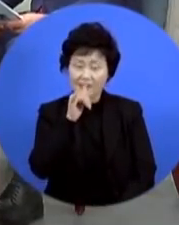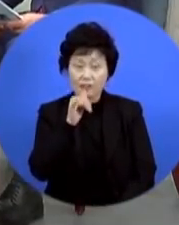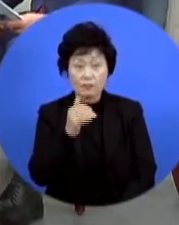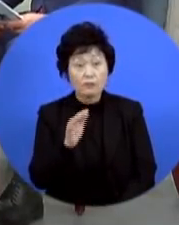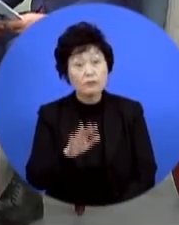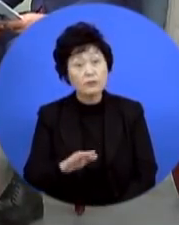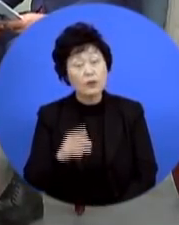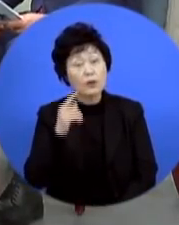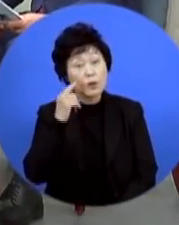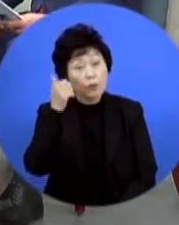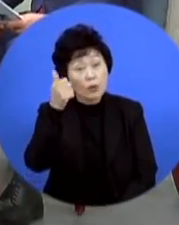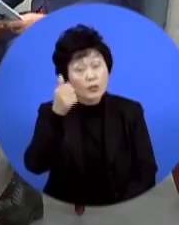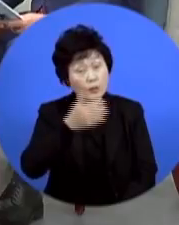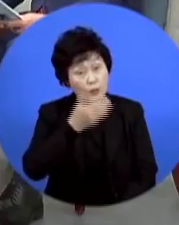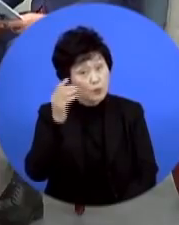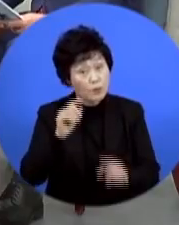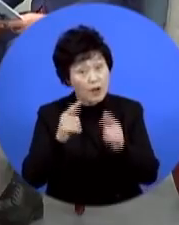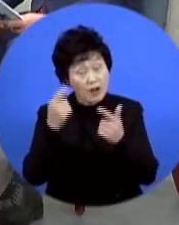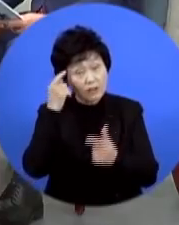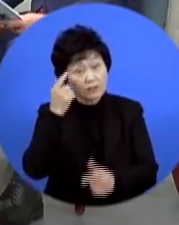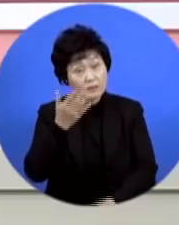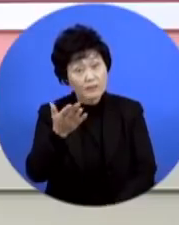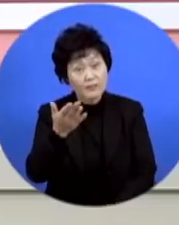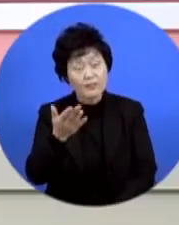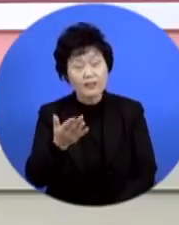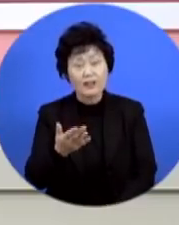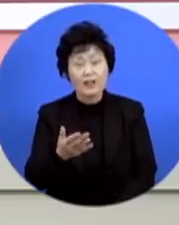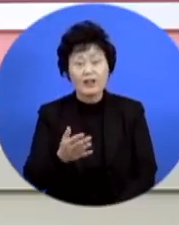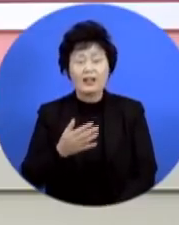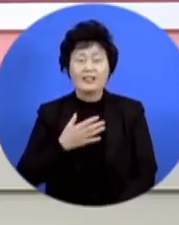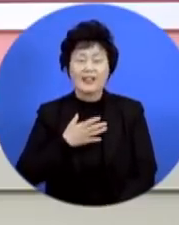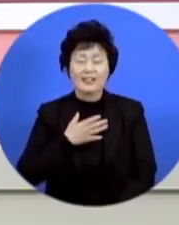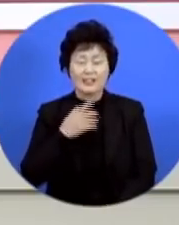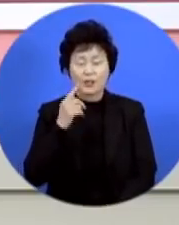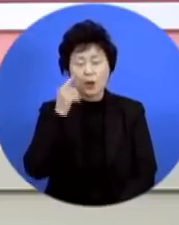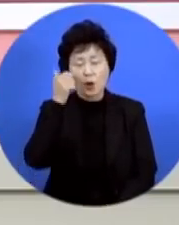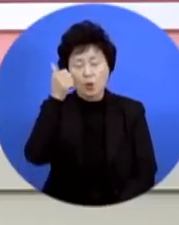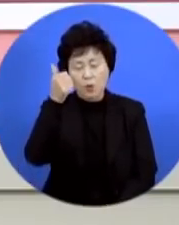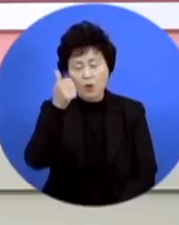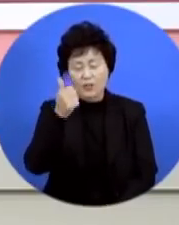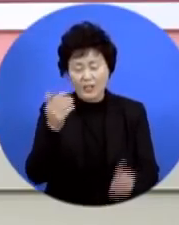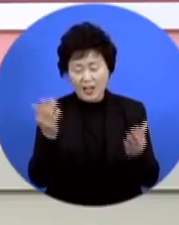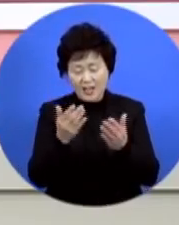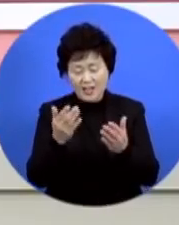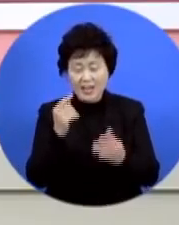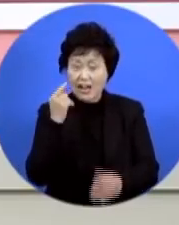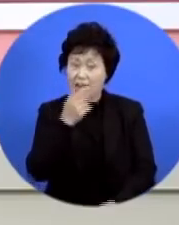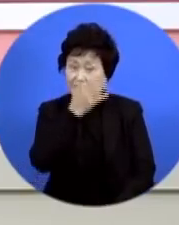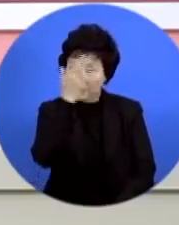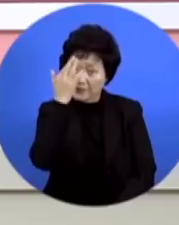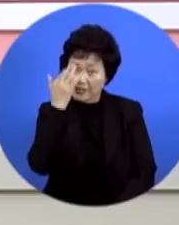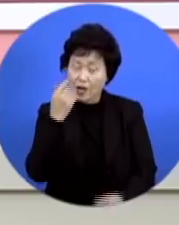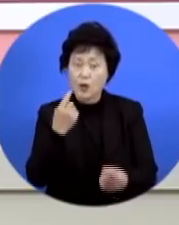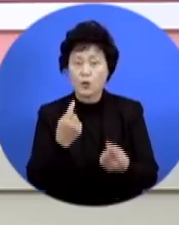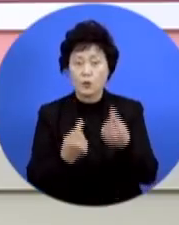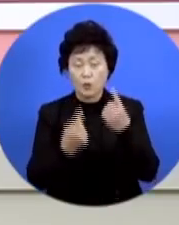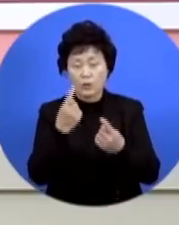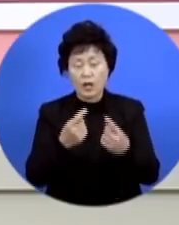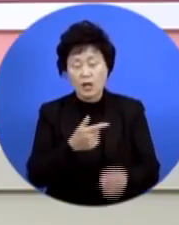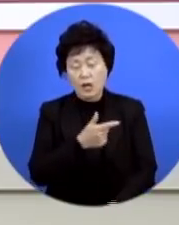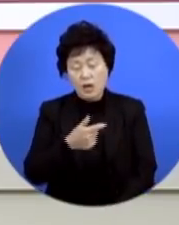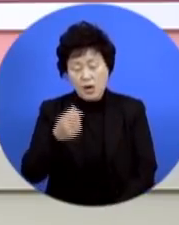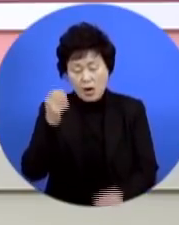아니었어요? 아 그러니까 현실적으로 이게 저는 목회 아름다움보다도 너무 고생을 하니까 우리